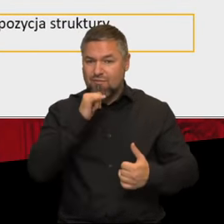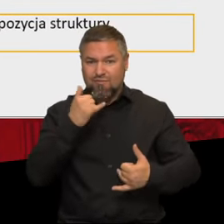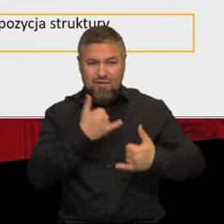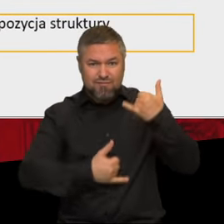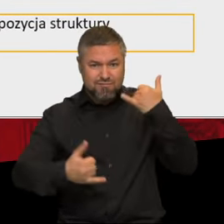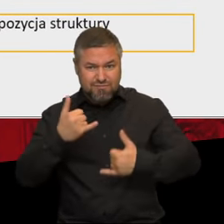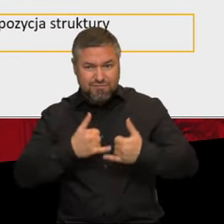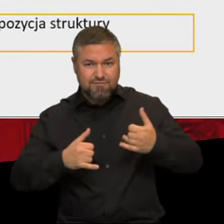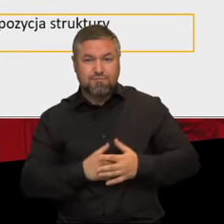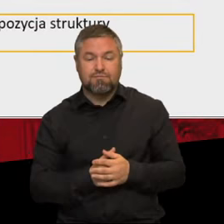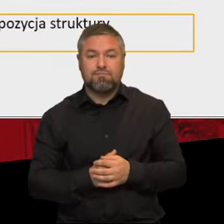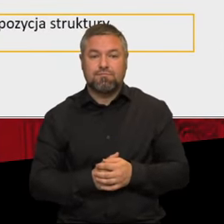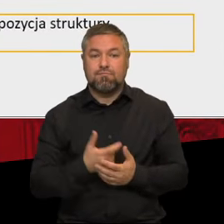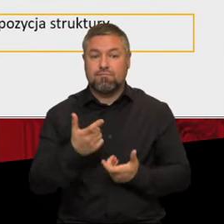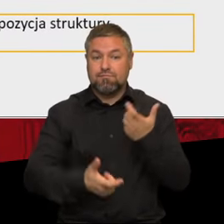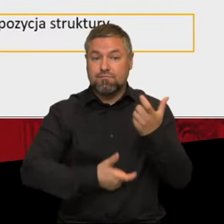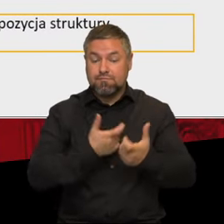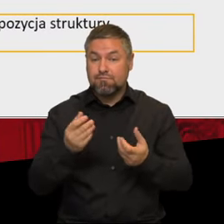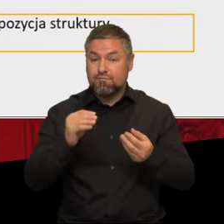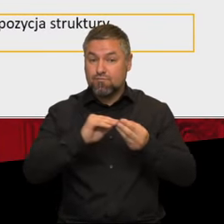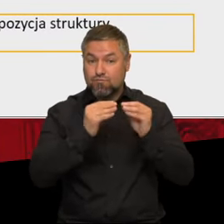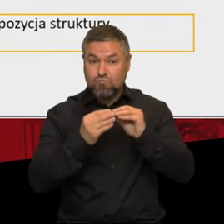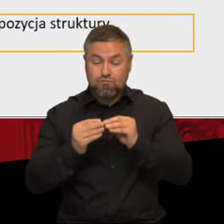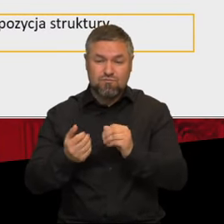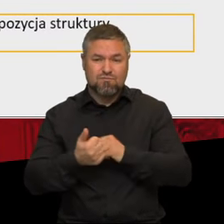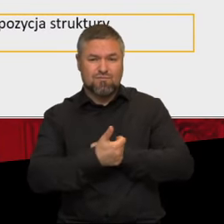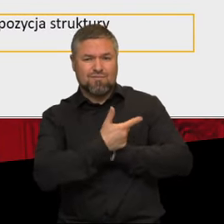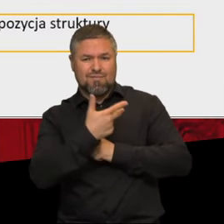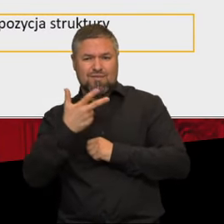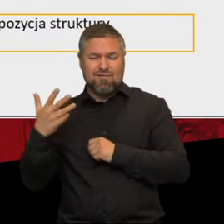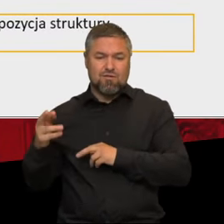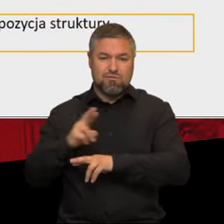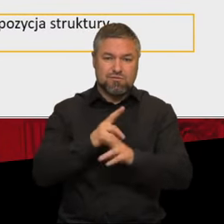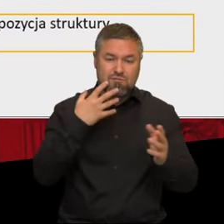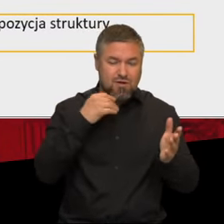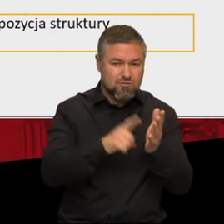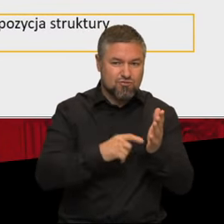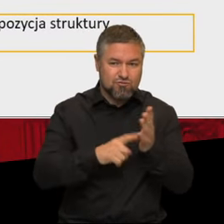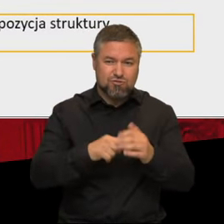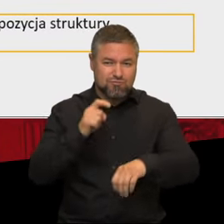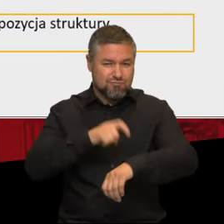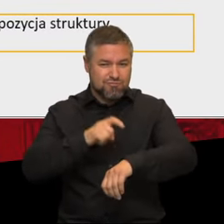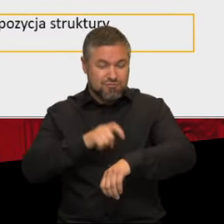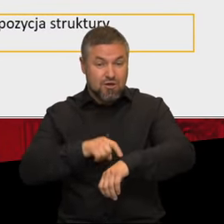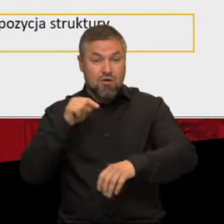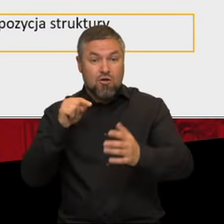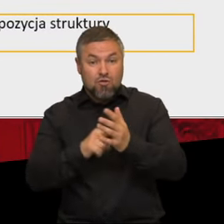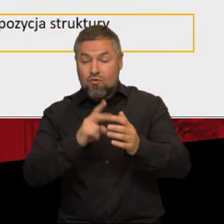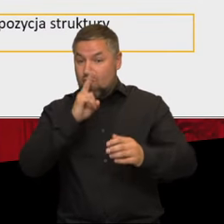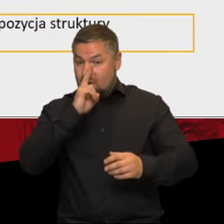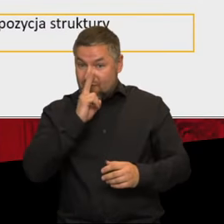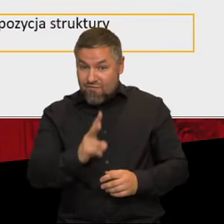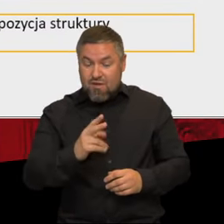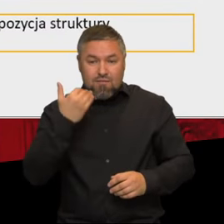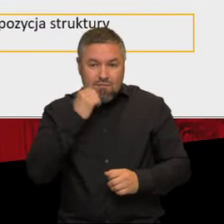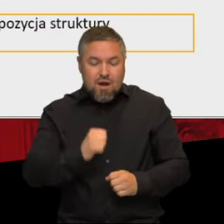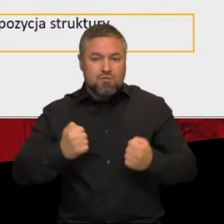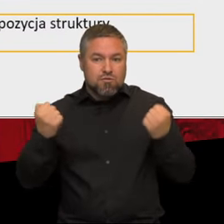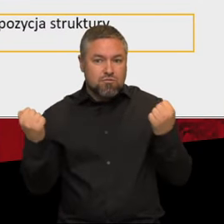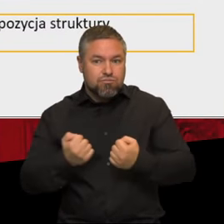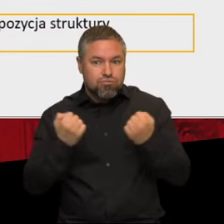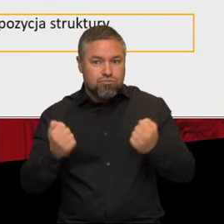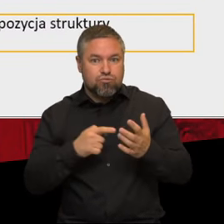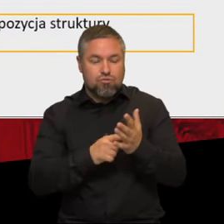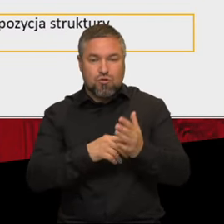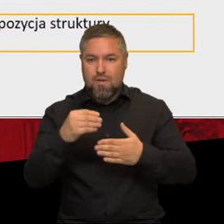eksperyment krystalograficzny? Jest to eksperyment złożony z bardzo wielu etapów, często czasochłonnych i tutaj tak naprawdę widać, jak bardzo